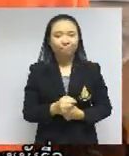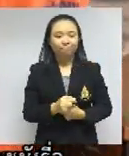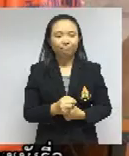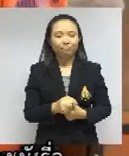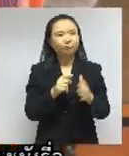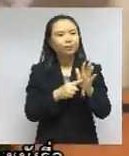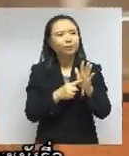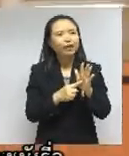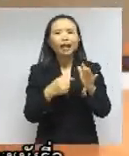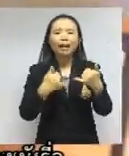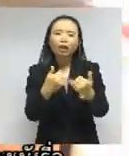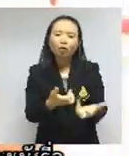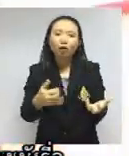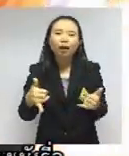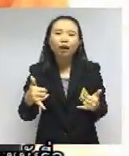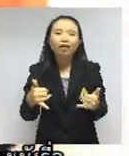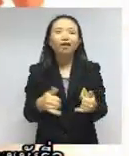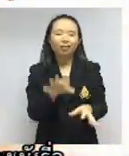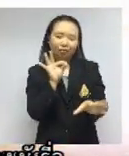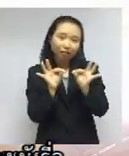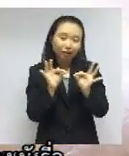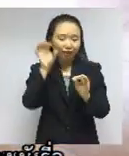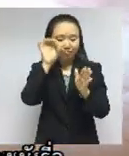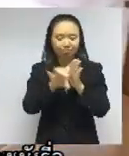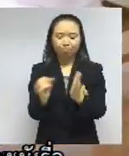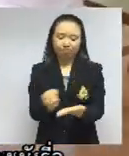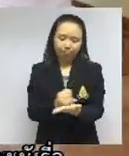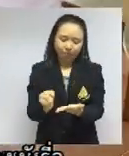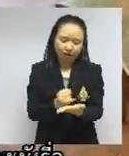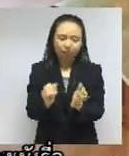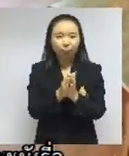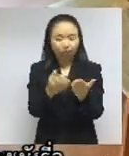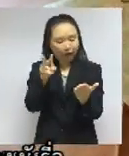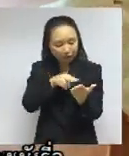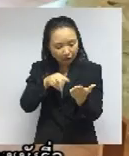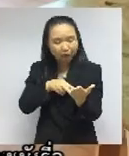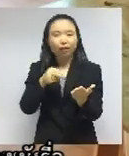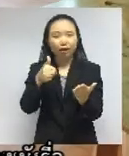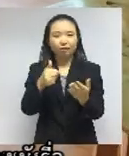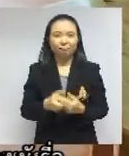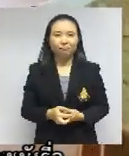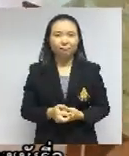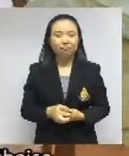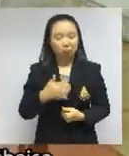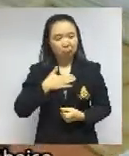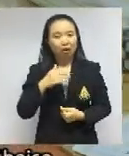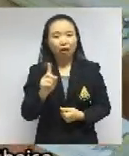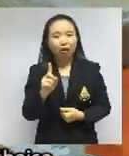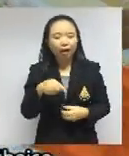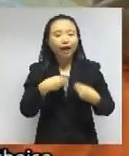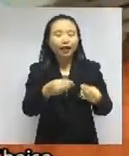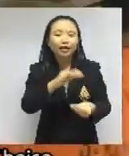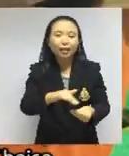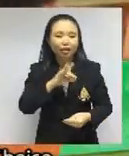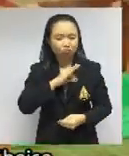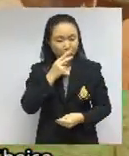รื่องของการเล่นของเล่นการวาดรูปหรือว่าการอ่านหนังสือนะคะโดยเราจะให้นักเรีย